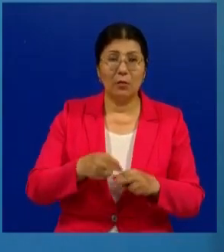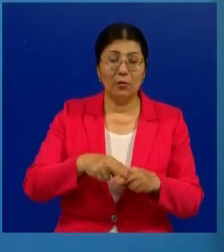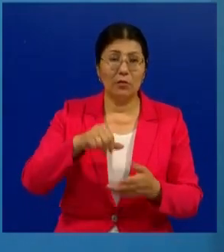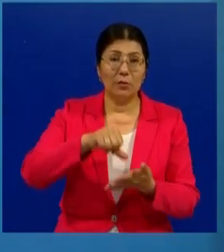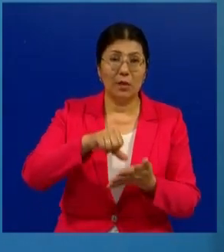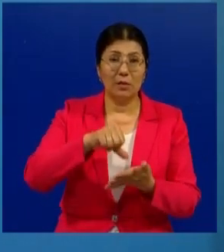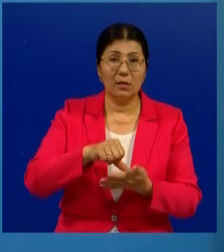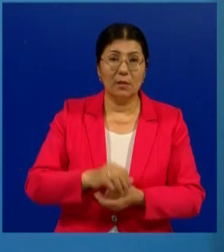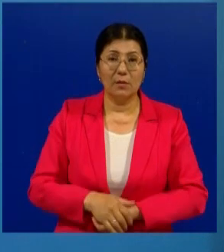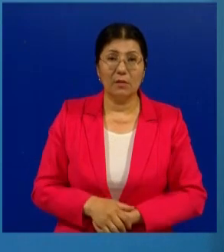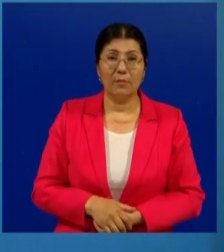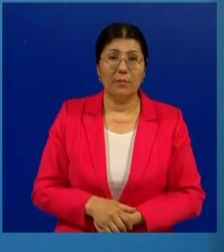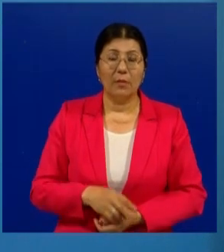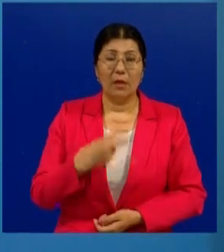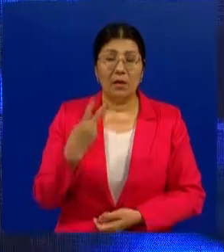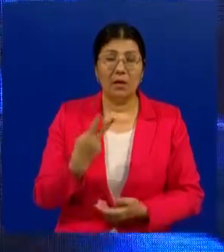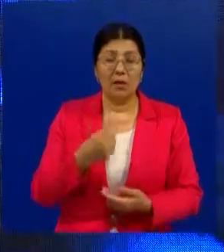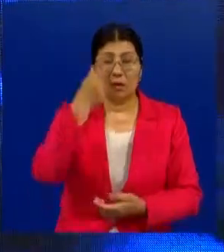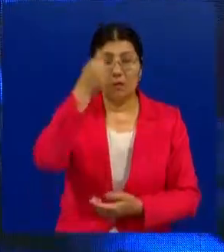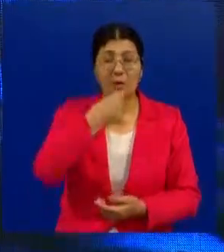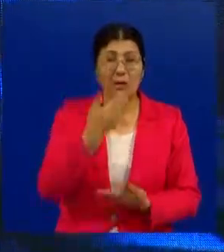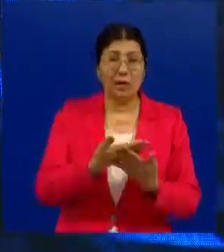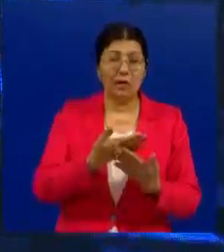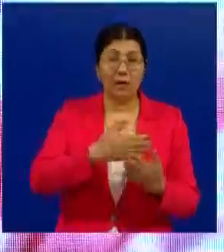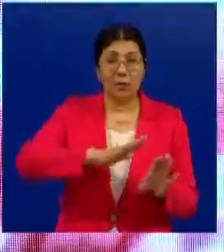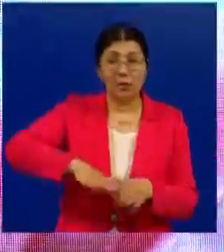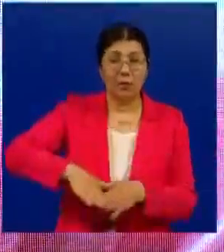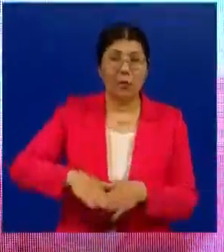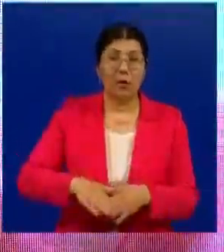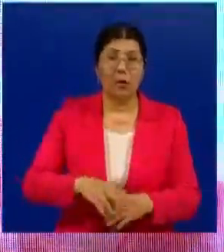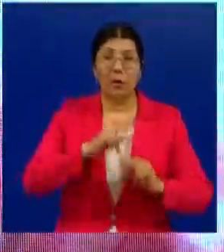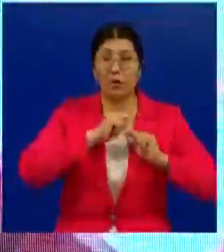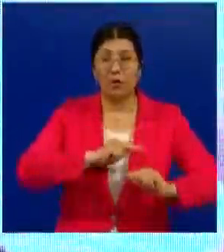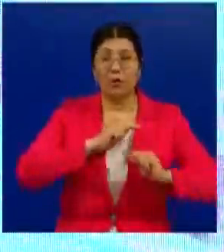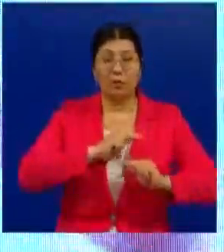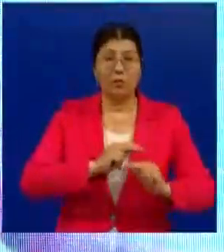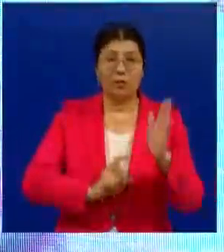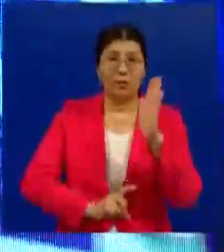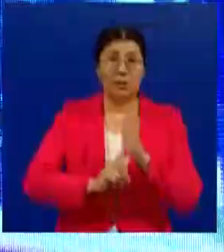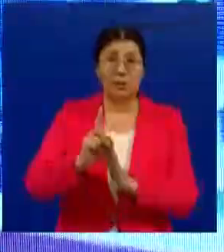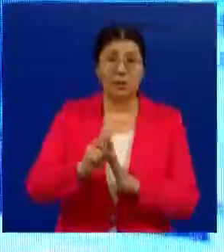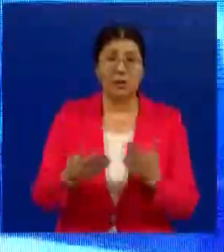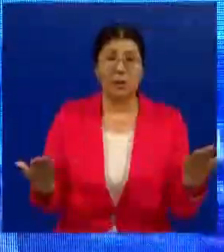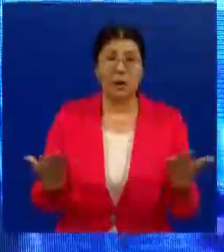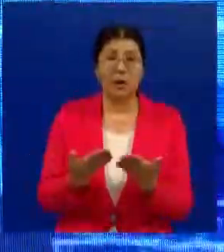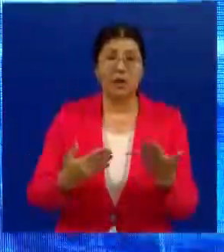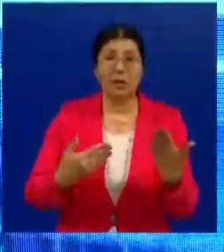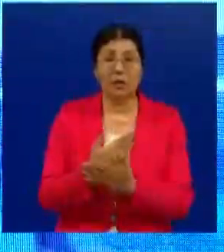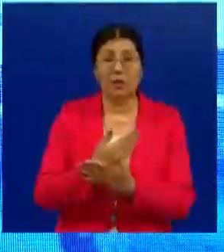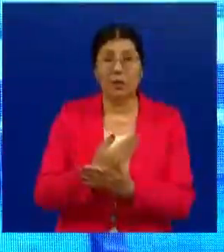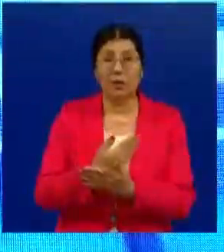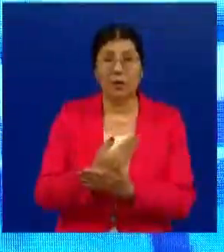қатыстыру. 2 жылдан астам енді жүргізіп жатсыздар ғой мына құжаттармен жұмыс істеп жатсыздар. Жалпы қандай бір тың деректер мүмкін